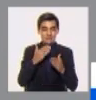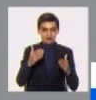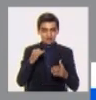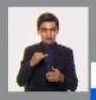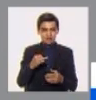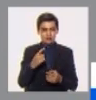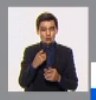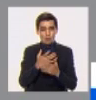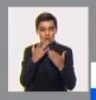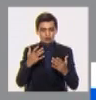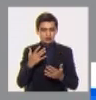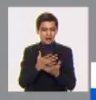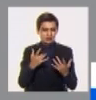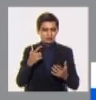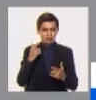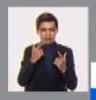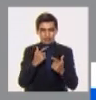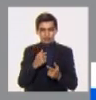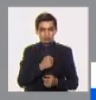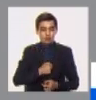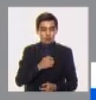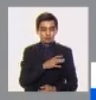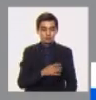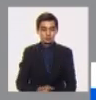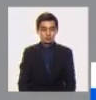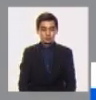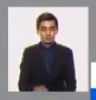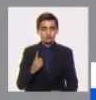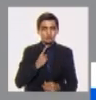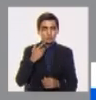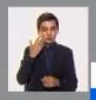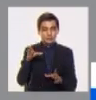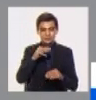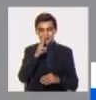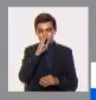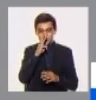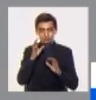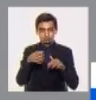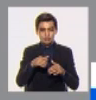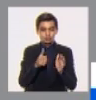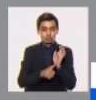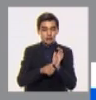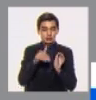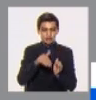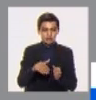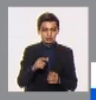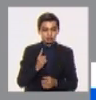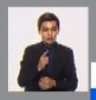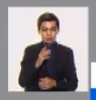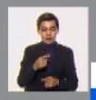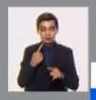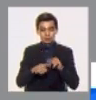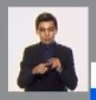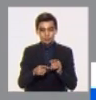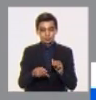собрал сотни гневных комментариев. Ждем, что у всех заработные платы будут официально 60 тысяч. Остальное в конверте.